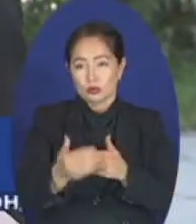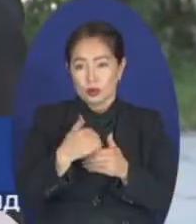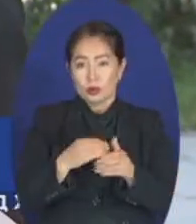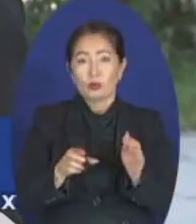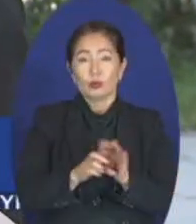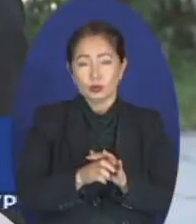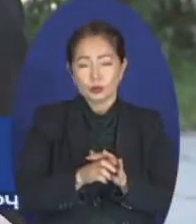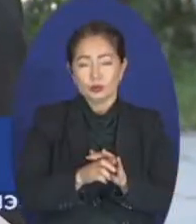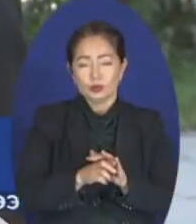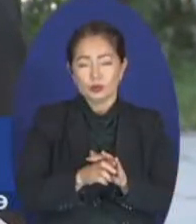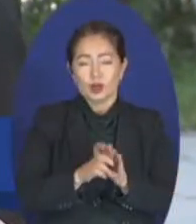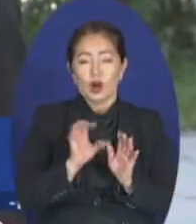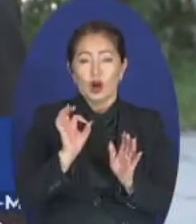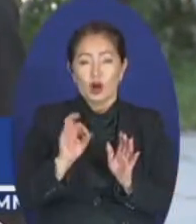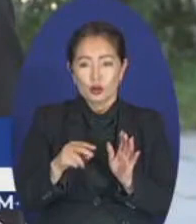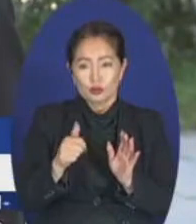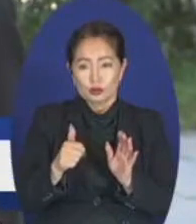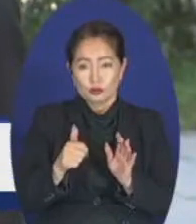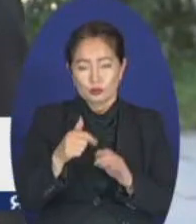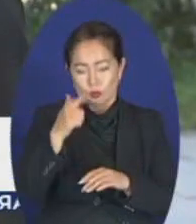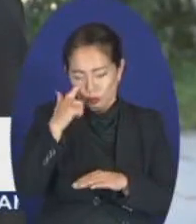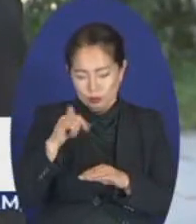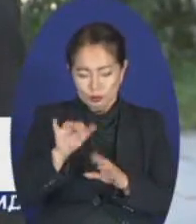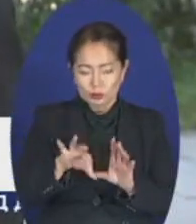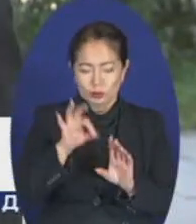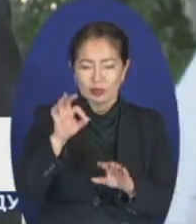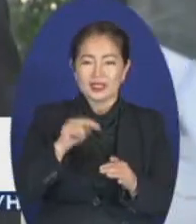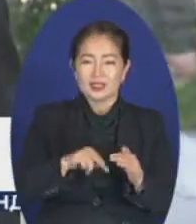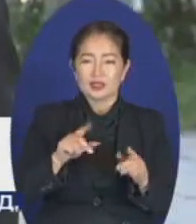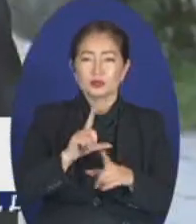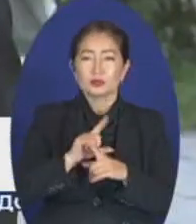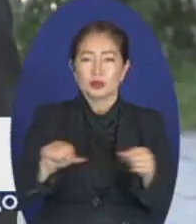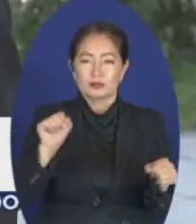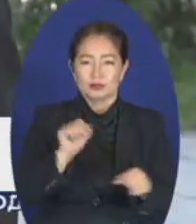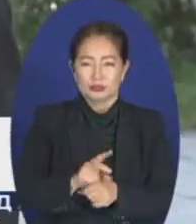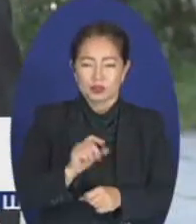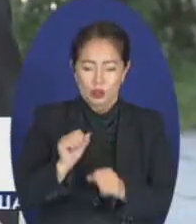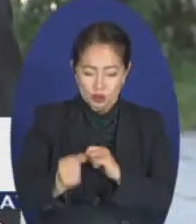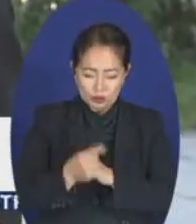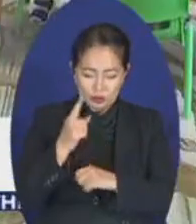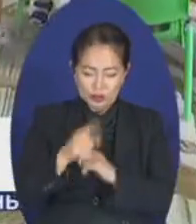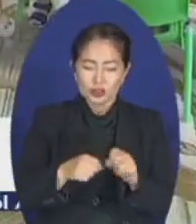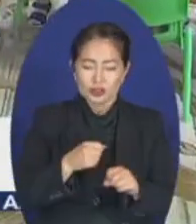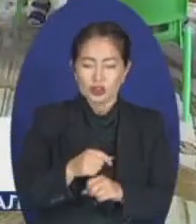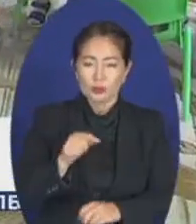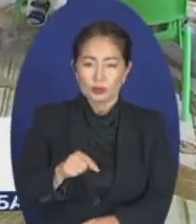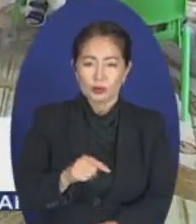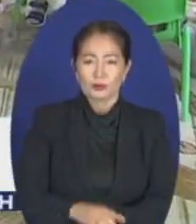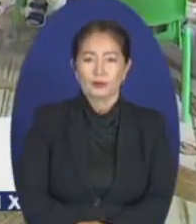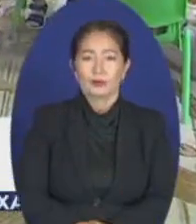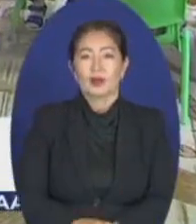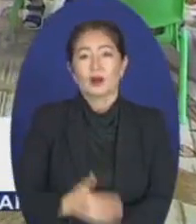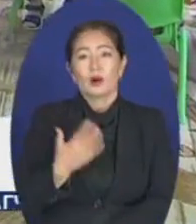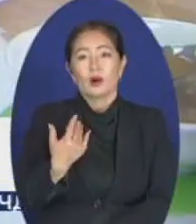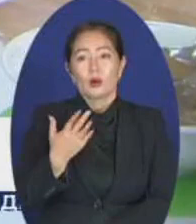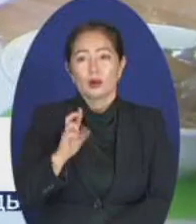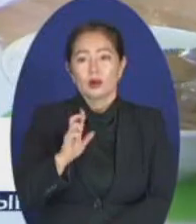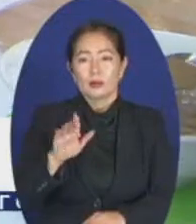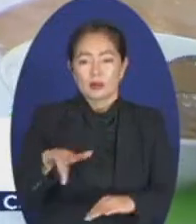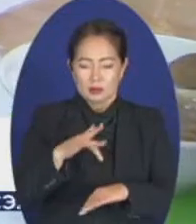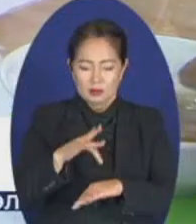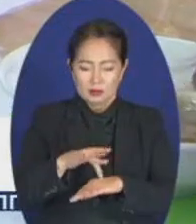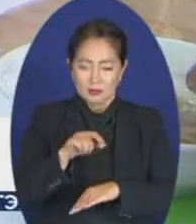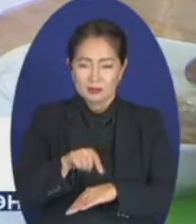боломжийг одоо олсон. Монгол улсаас улааны цэцэрлэгийн тогтолцоог хаснараа нэлээд онцлогтой жил боллоо гэж харж байна. Улаанбаатар хотын